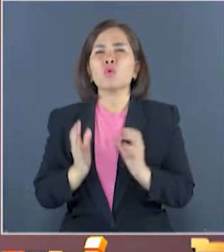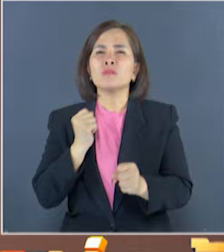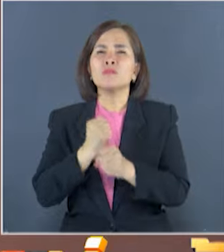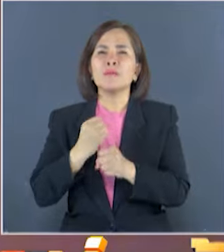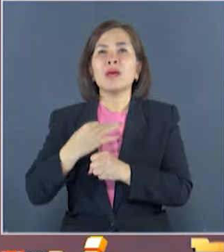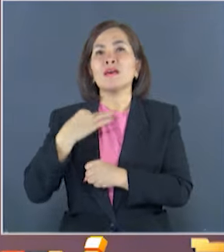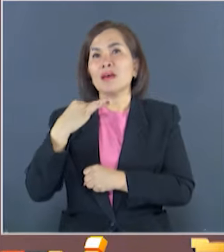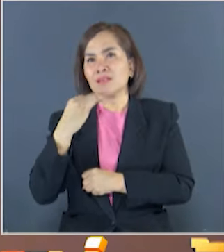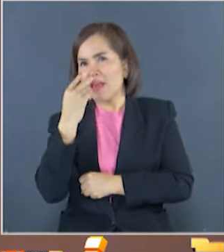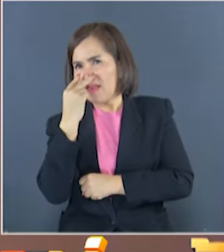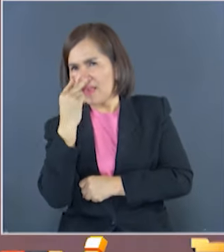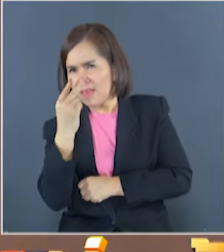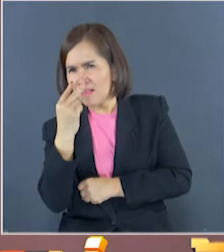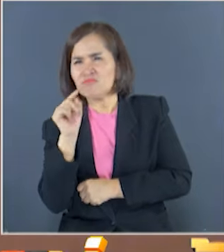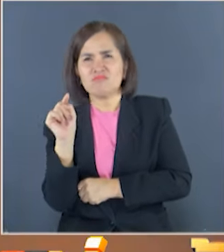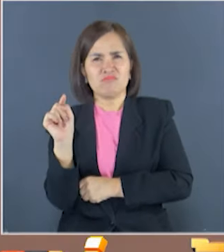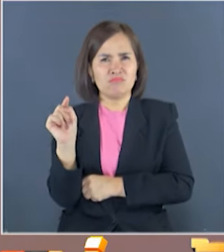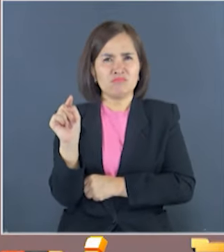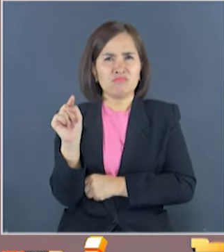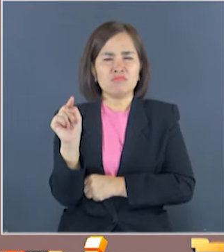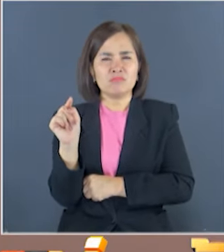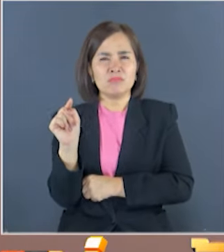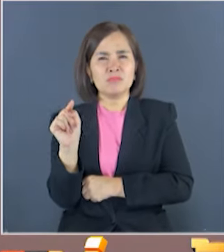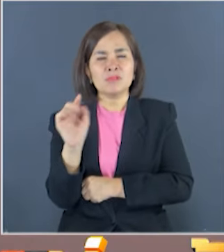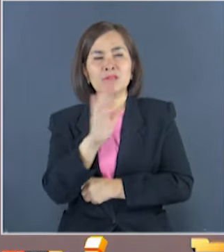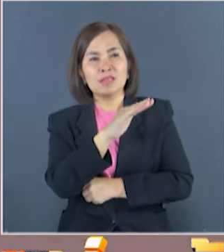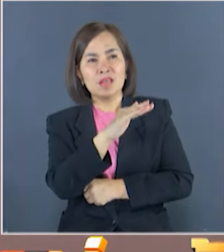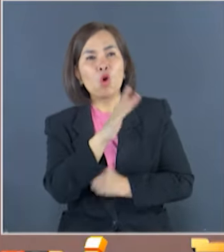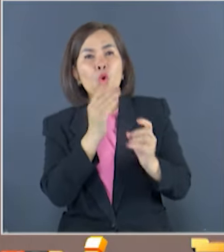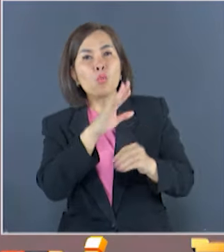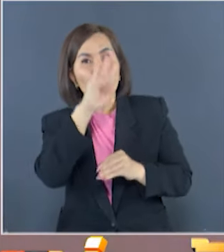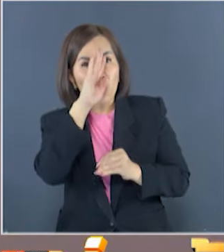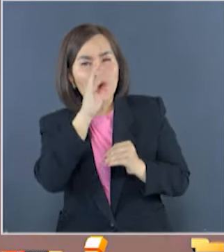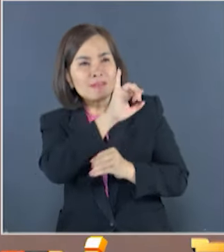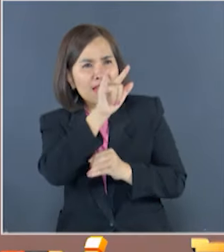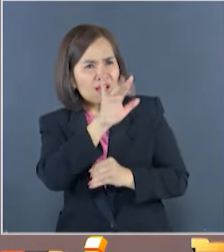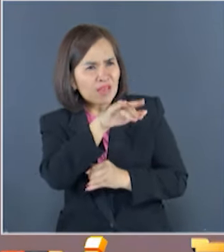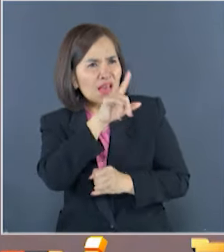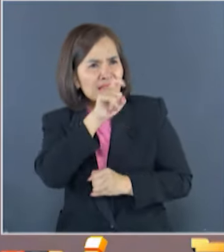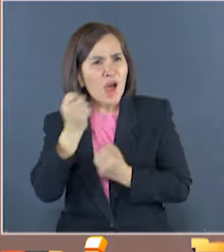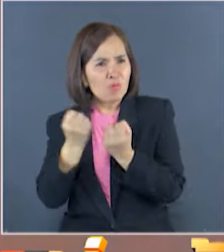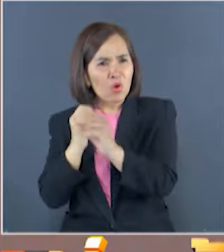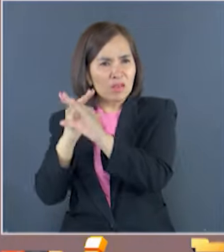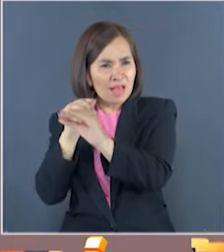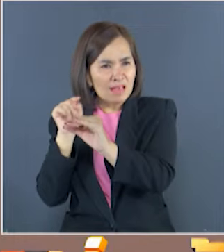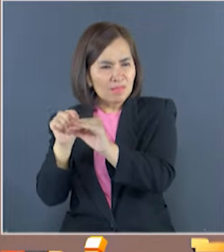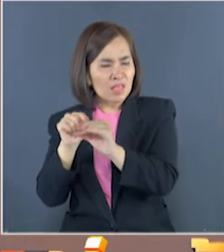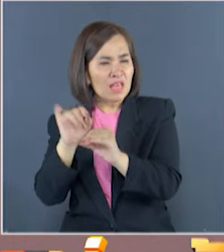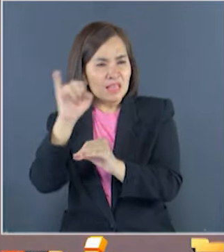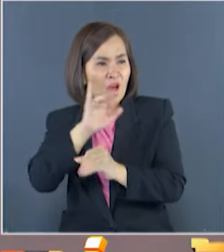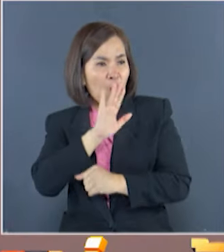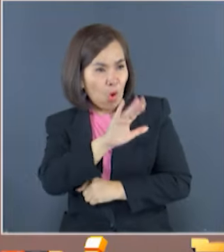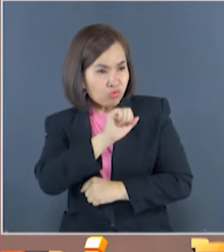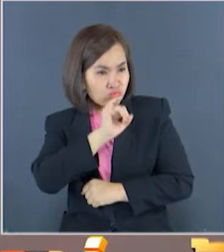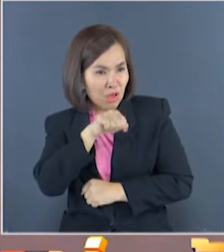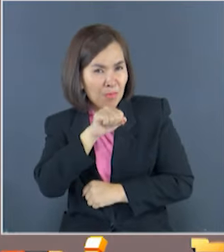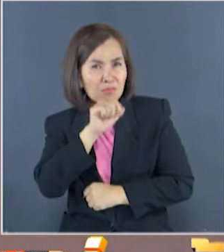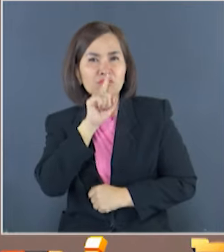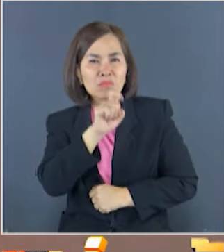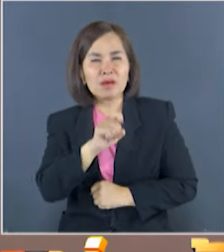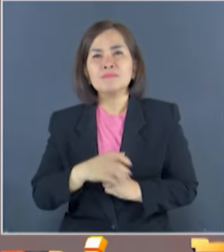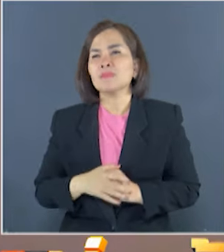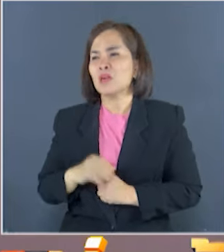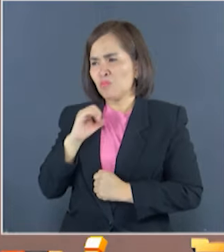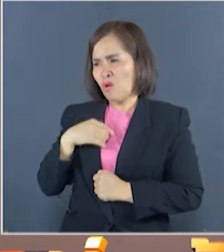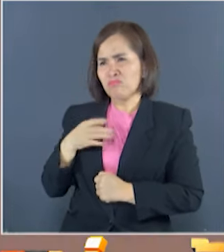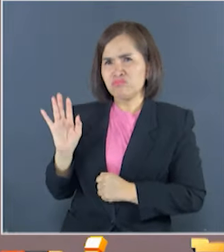จากเห็นพฤติกรรมของรถเก๋งคันนี้แล้วเนี่ยก็สอบถามญาติของผู้ป่วยบอกว่าเอ๊ะพี่รถเก๋งคันนี้ที่เขาขับมาเนี่ยใช่รถญาติของพี่หรือเปล่า oh.